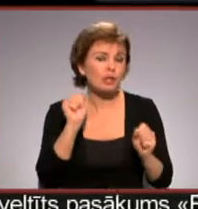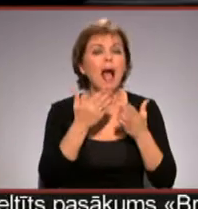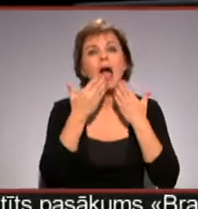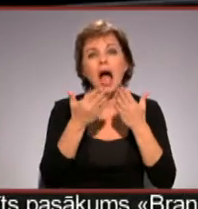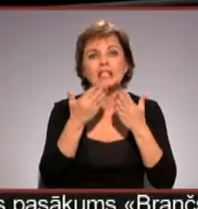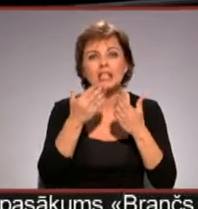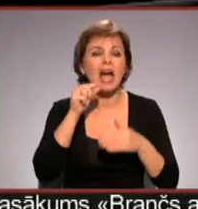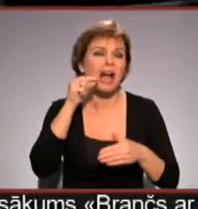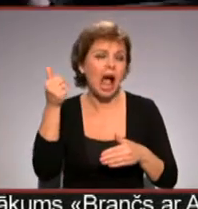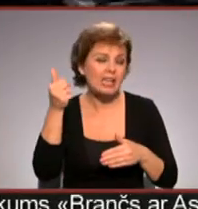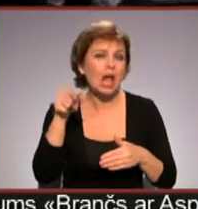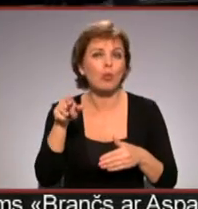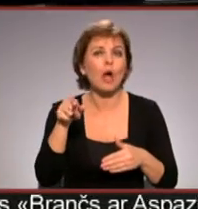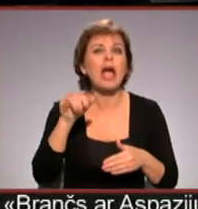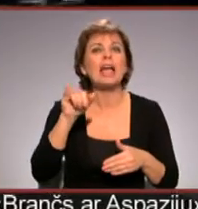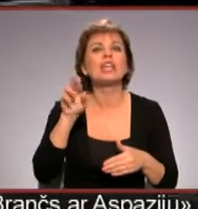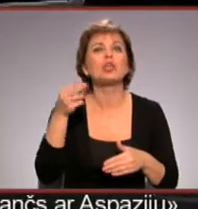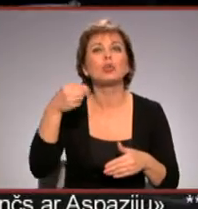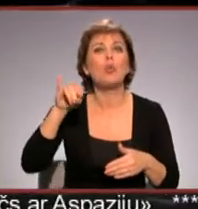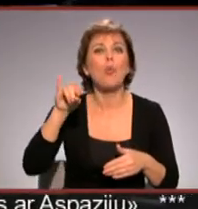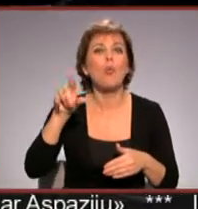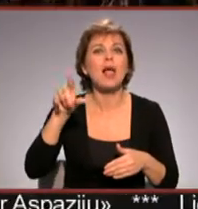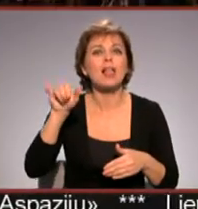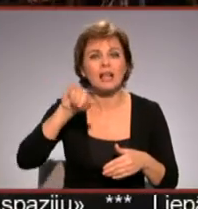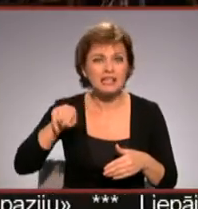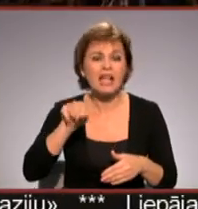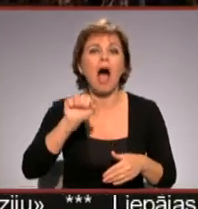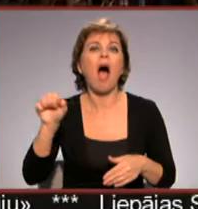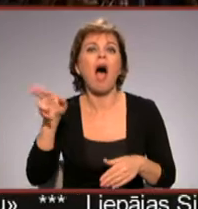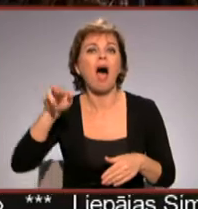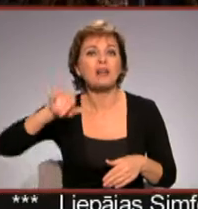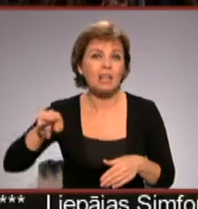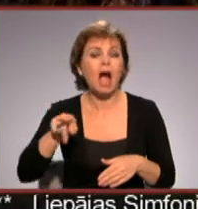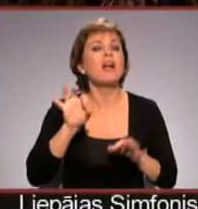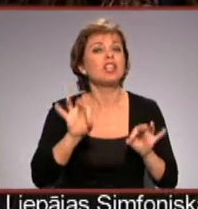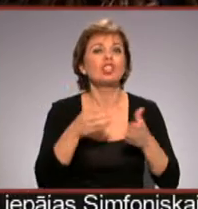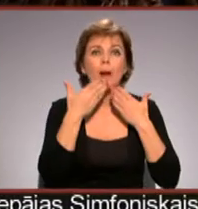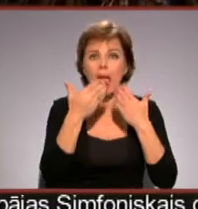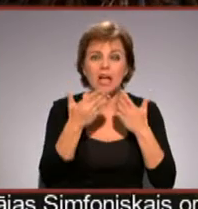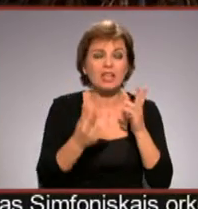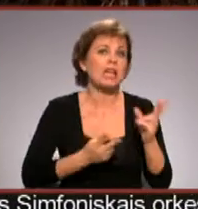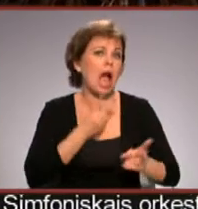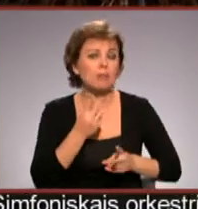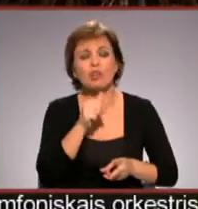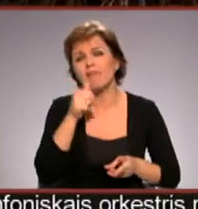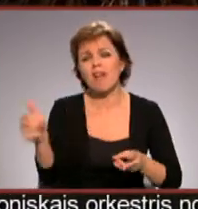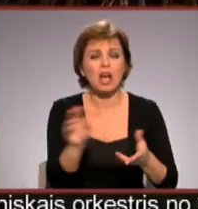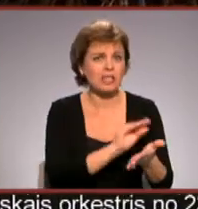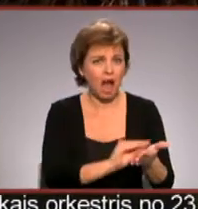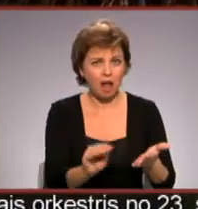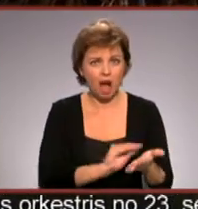Induli un Āriju. Lai viss būtu pie īstam, lai tās būtu emocijas, lai tas būtu, to nevar īsti ierakstīt. Tā nav